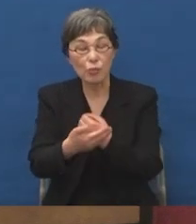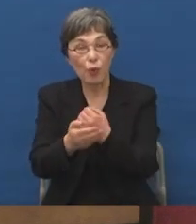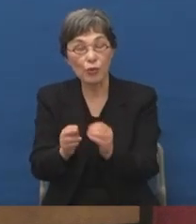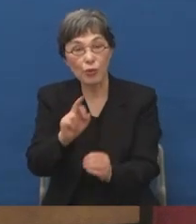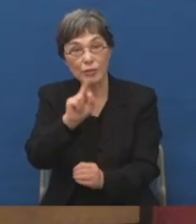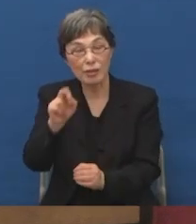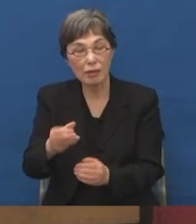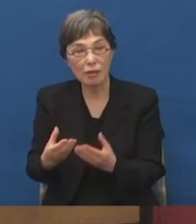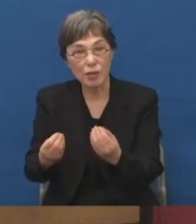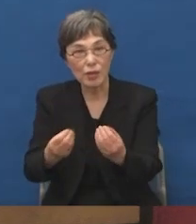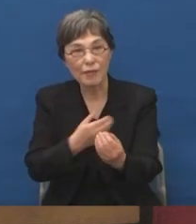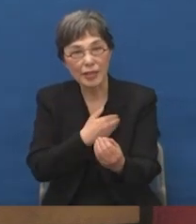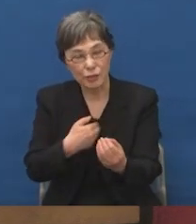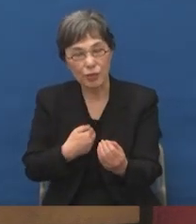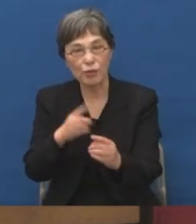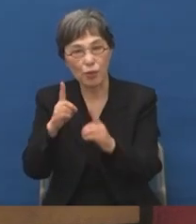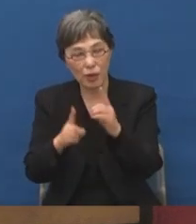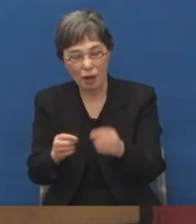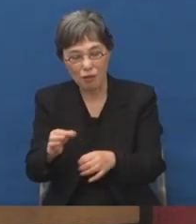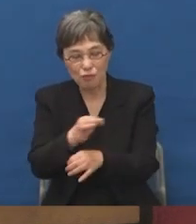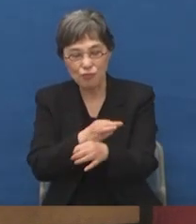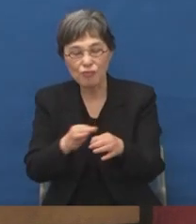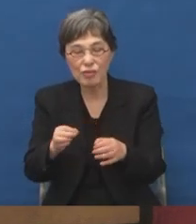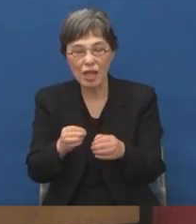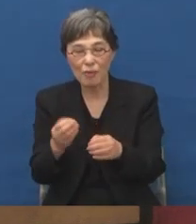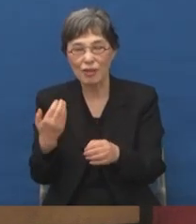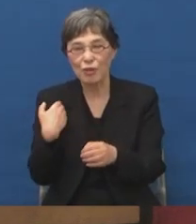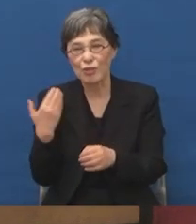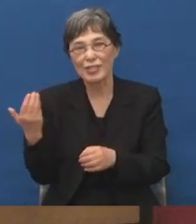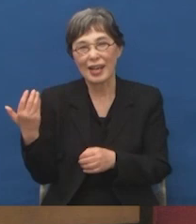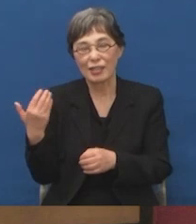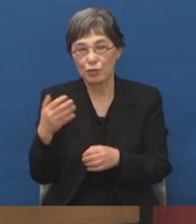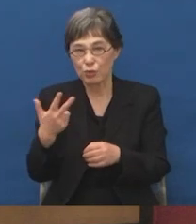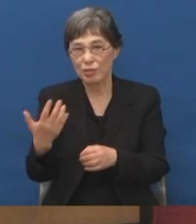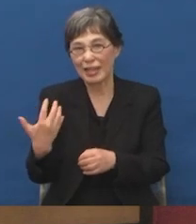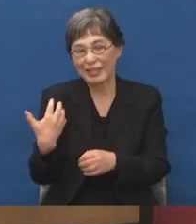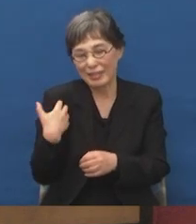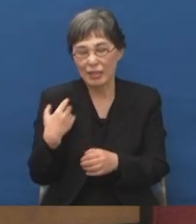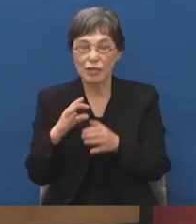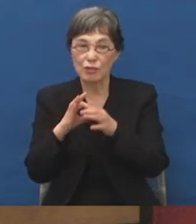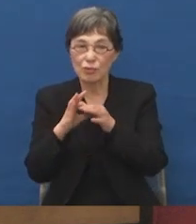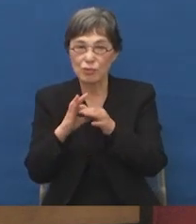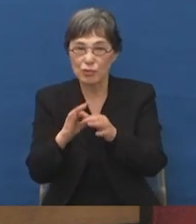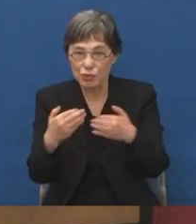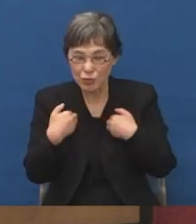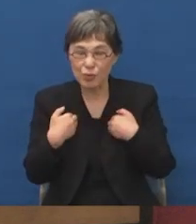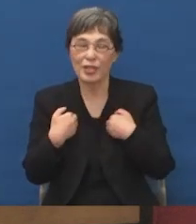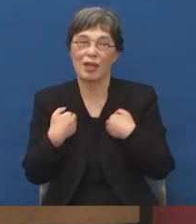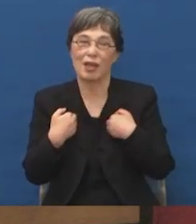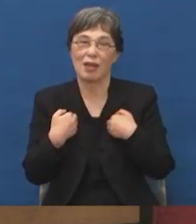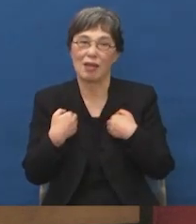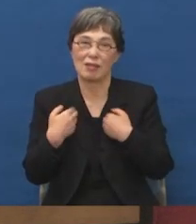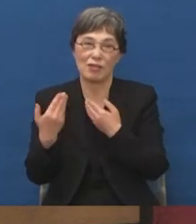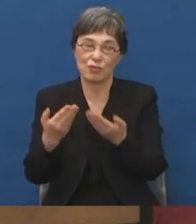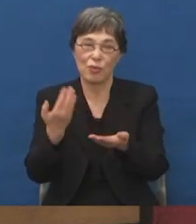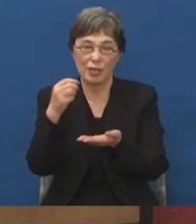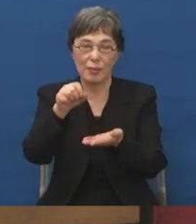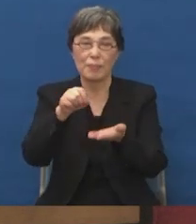続させるとともに運営を直営で行う必要性などについて質疑やご意見がありました